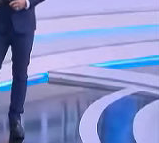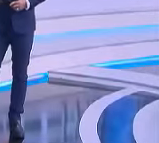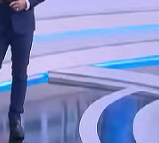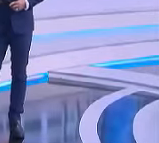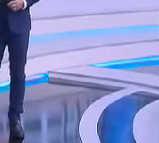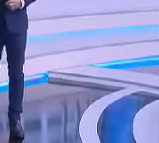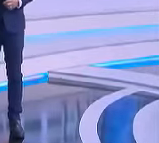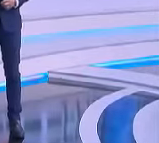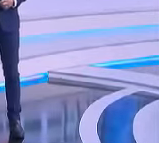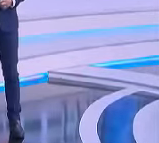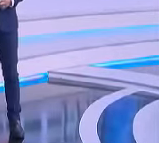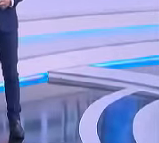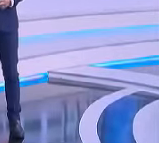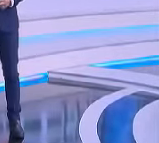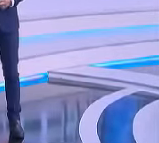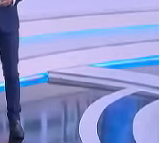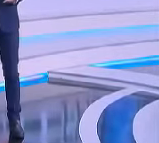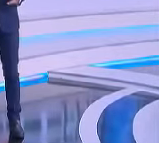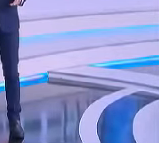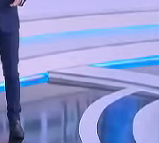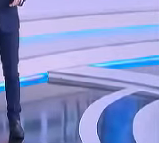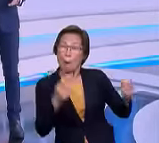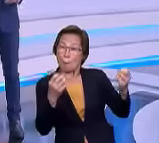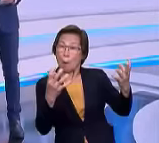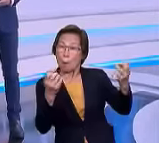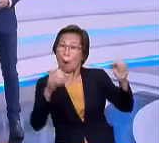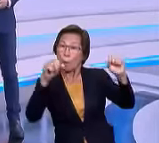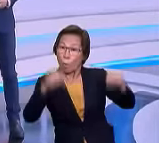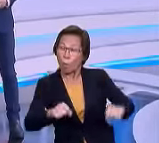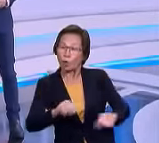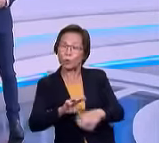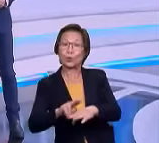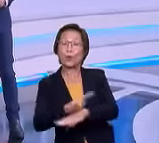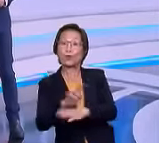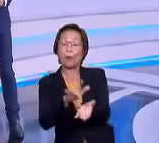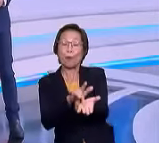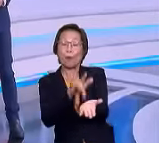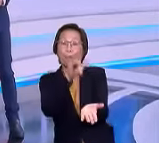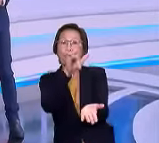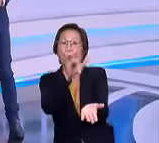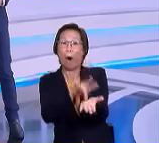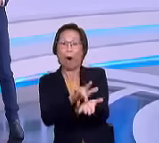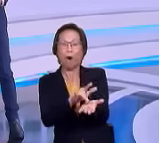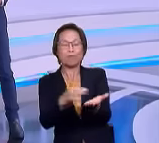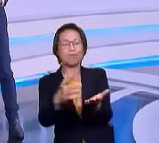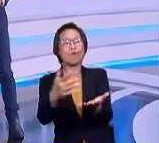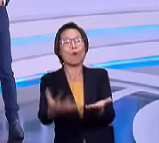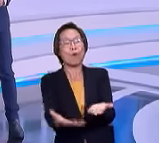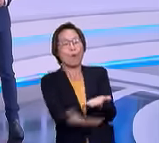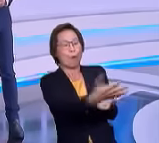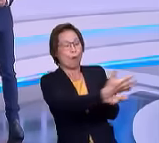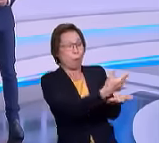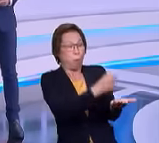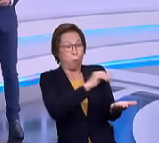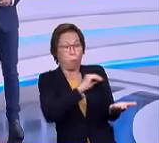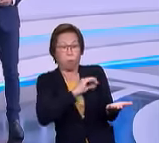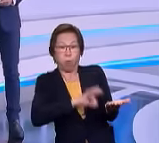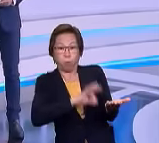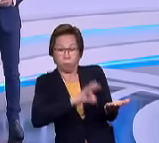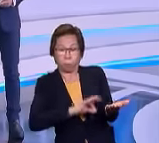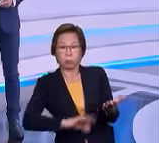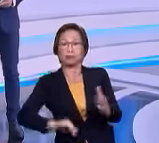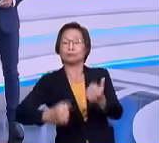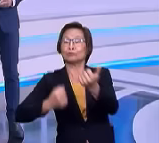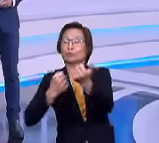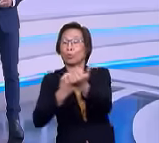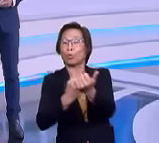Sebalik kekangan Perintah Kawalan Pergerakan, masih ramai yang mampu menggunakan peluang itu untuk meraih pendapatan. Hasil sokongan keuangan sebuah badan